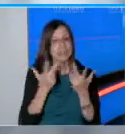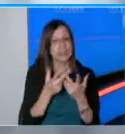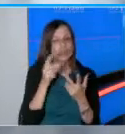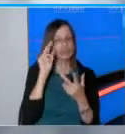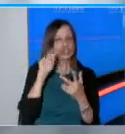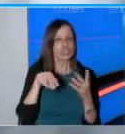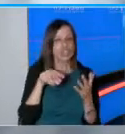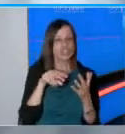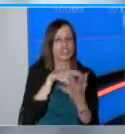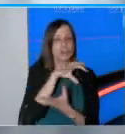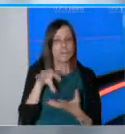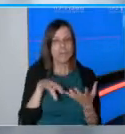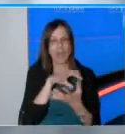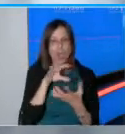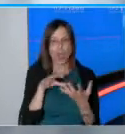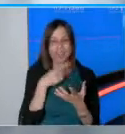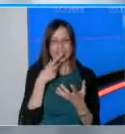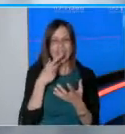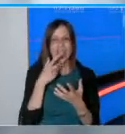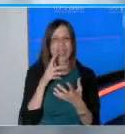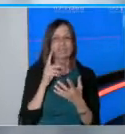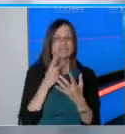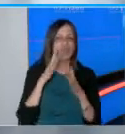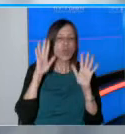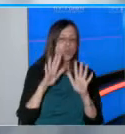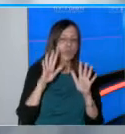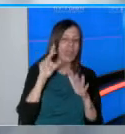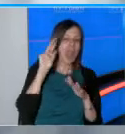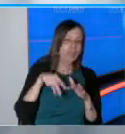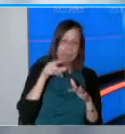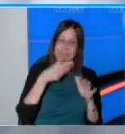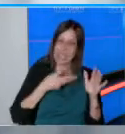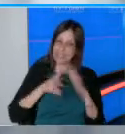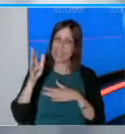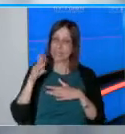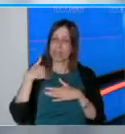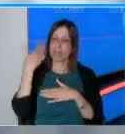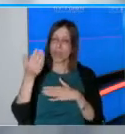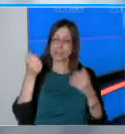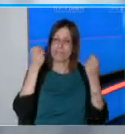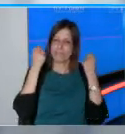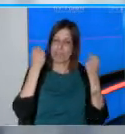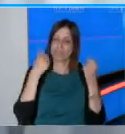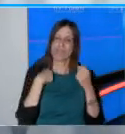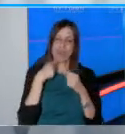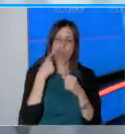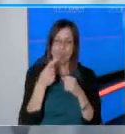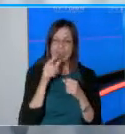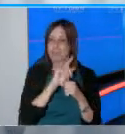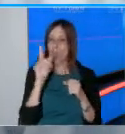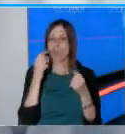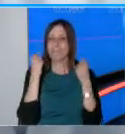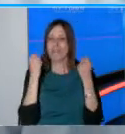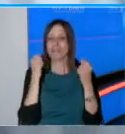כשיש פרעות 2000, כשהיו אירועי אוקטובר 2000, יצאתם החוצה והפגנתם. אני אומר לכם, אתם לא